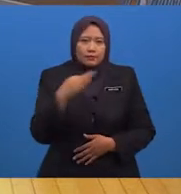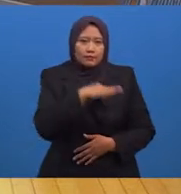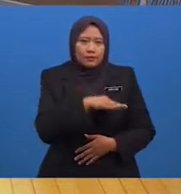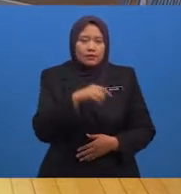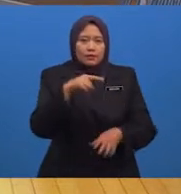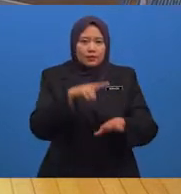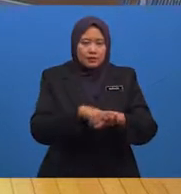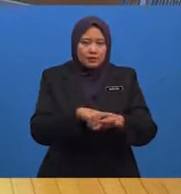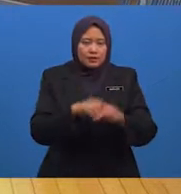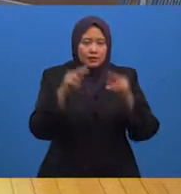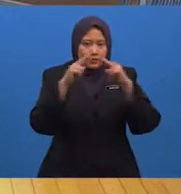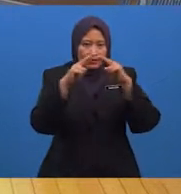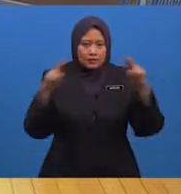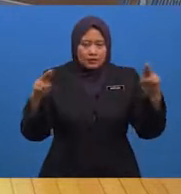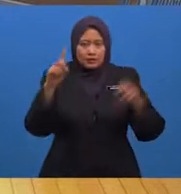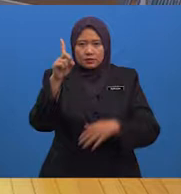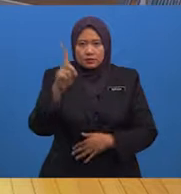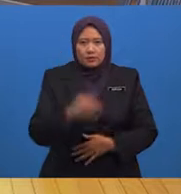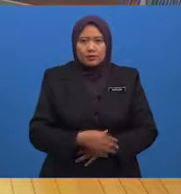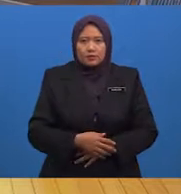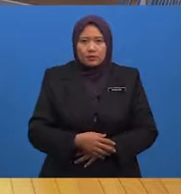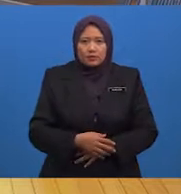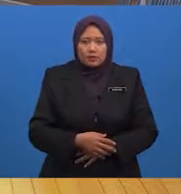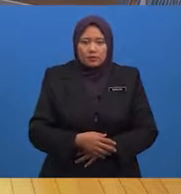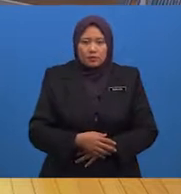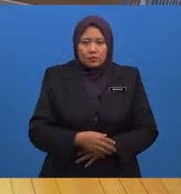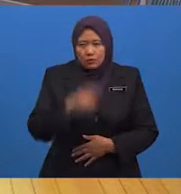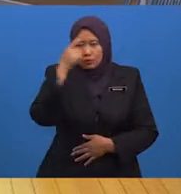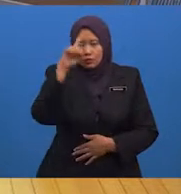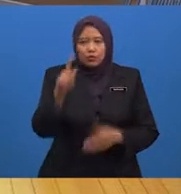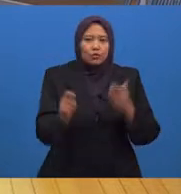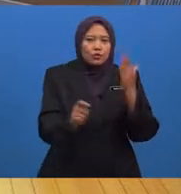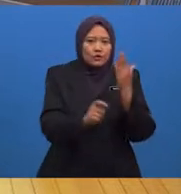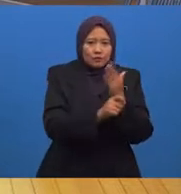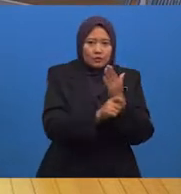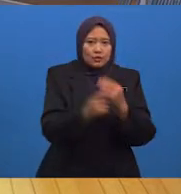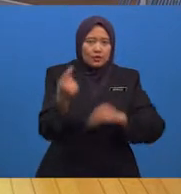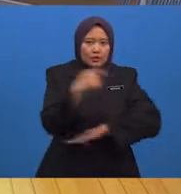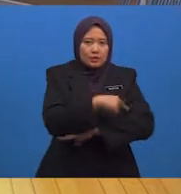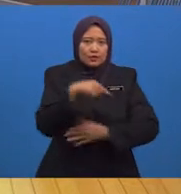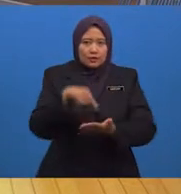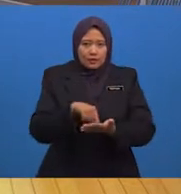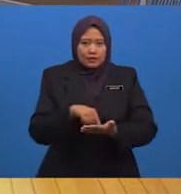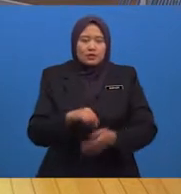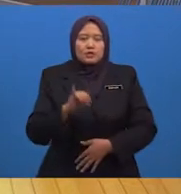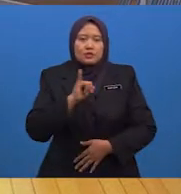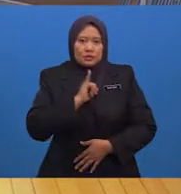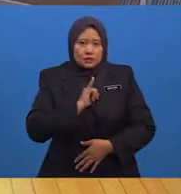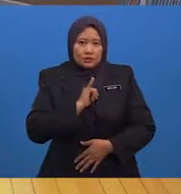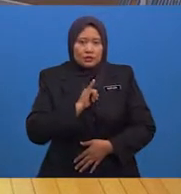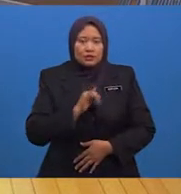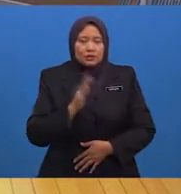di tingkatan 1, sebagai tambahan pada hari ini, molek kiranya